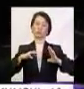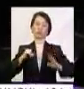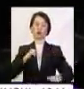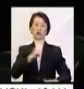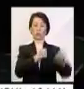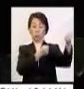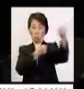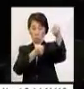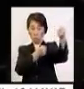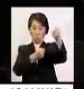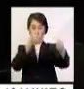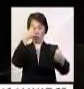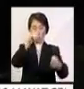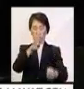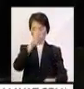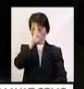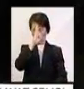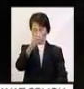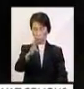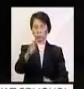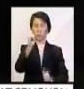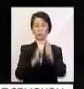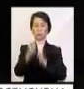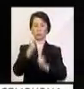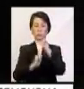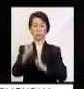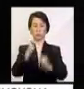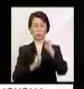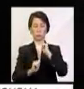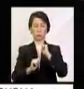anggota Bomber untuk fokus kepada lakonan.